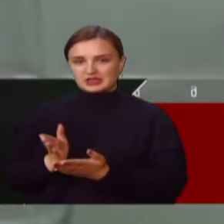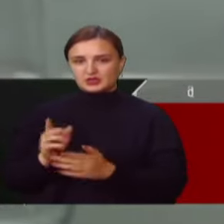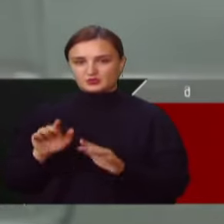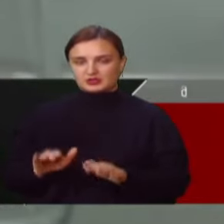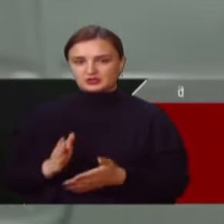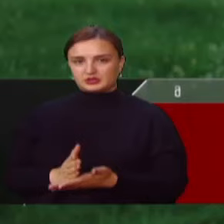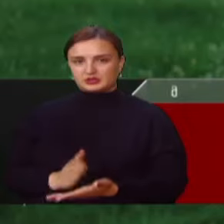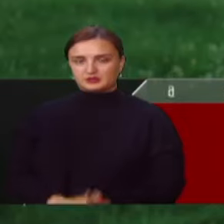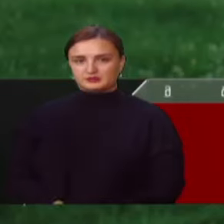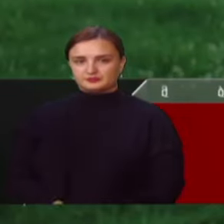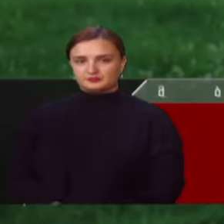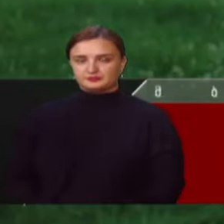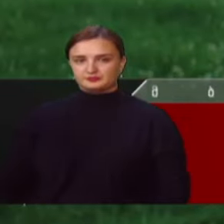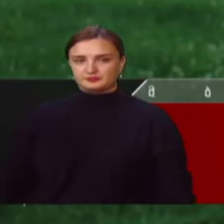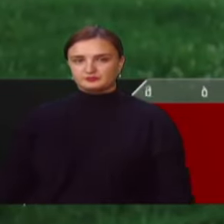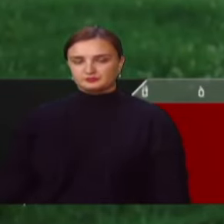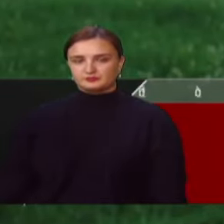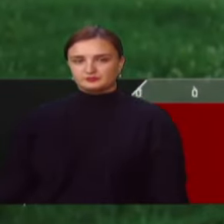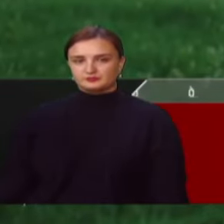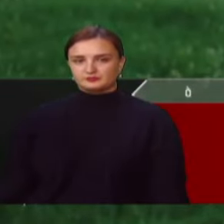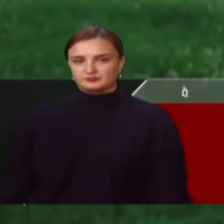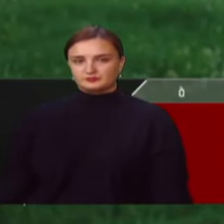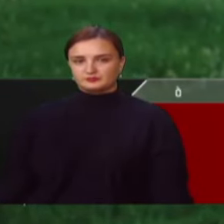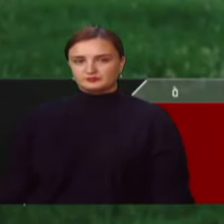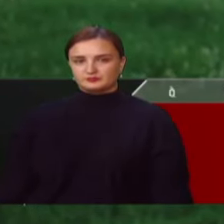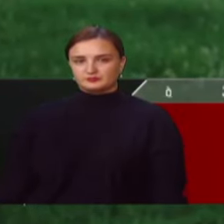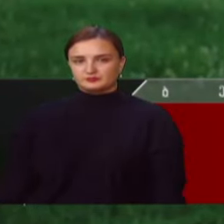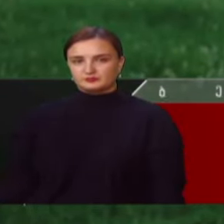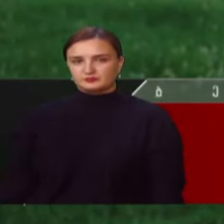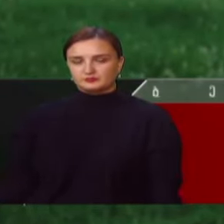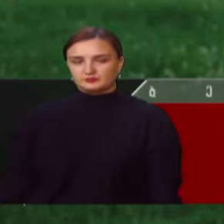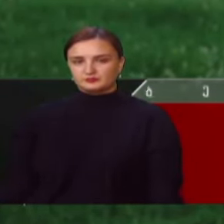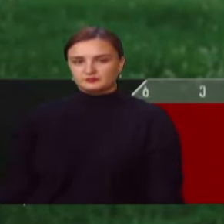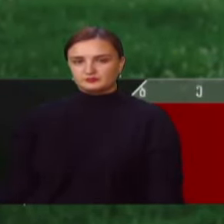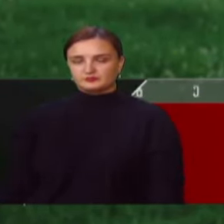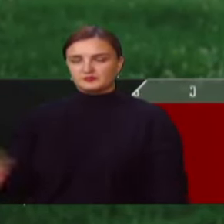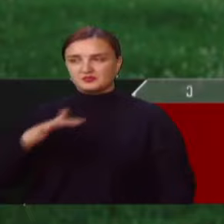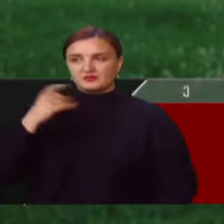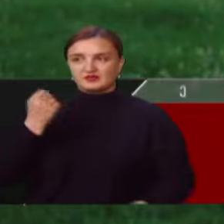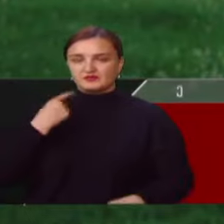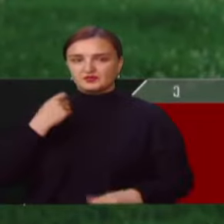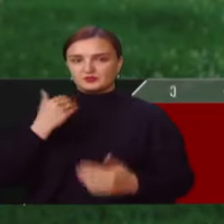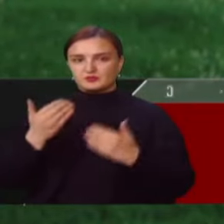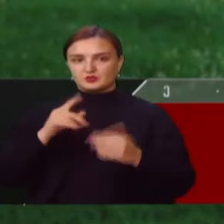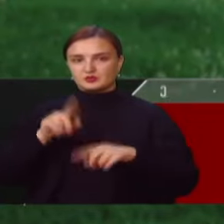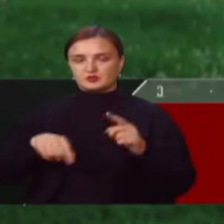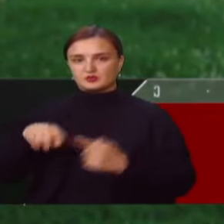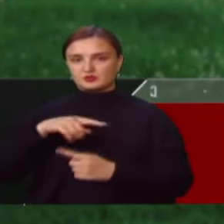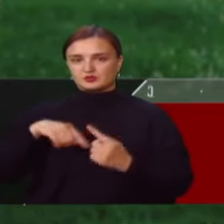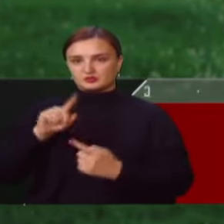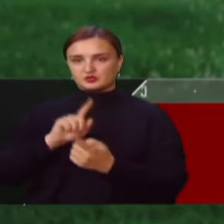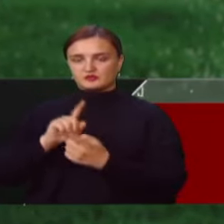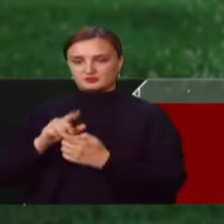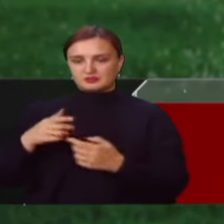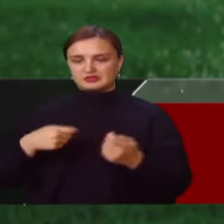ბაზარია. უკანასკნელი დღეების მანძილზე მე ვესტუმრე ღვინის ბევრ გამოჩენილ მწარმოებელს. მე შევხვდი ზოგ მწარმოებელს, რომელთანაც უკვე მაქვს